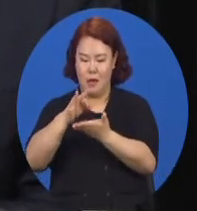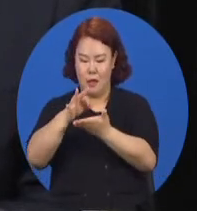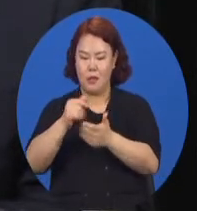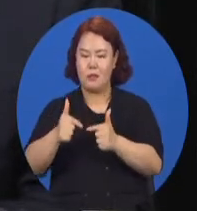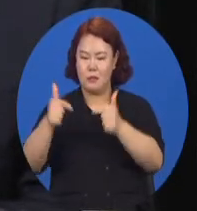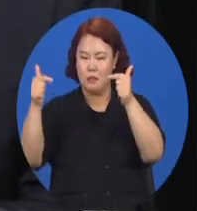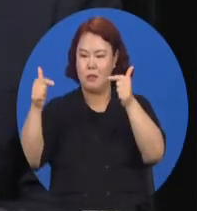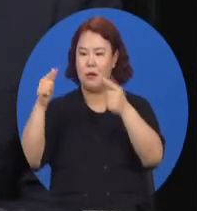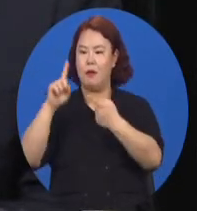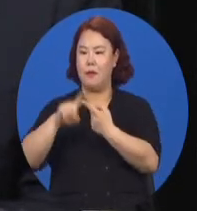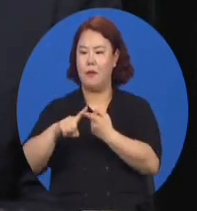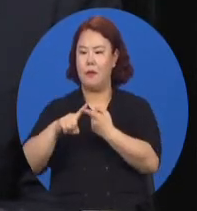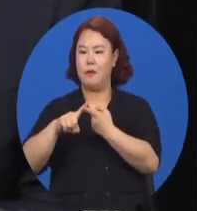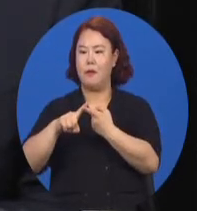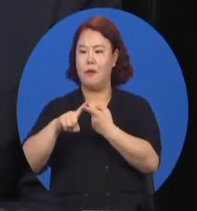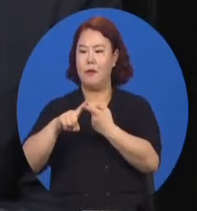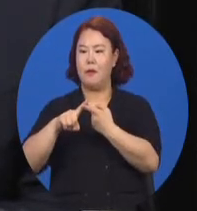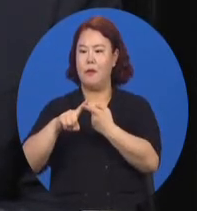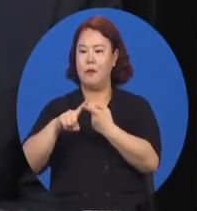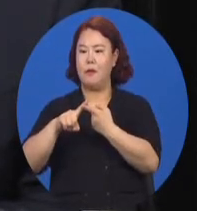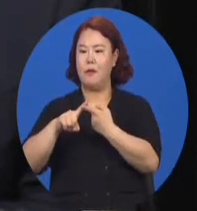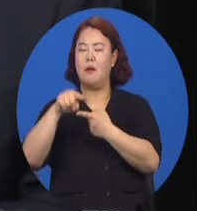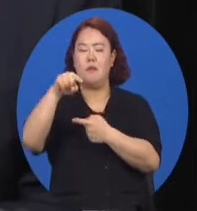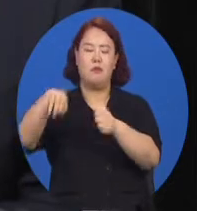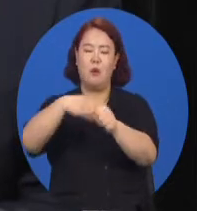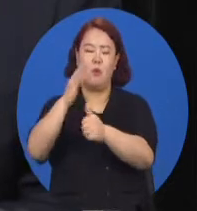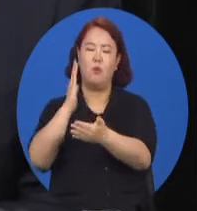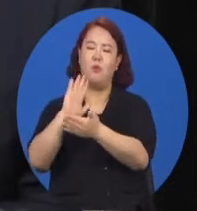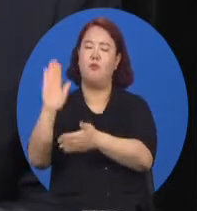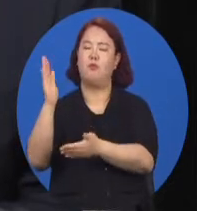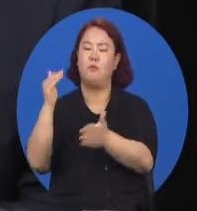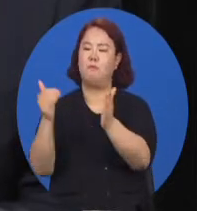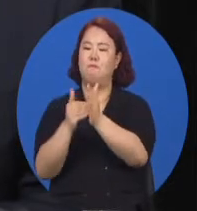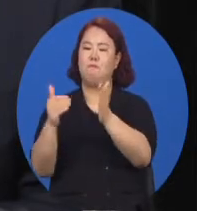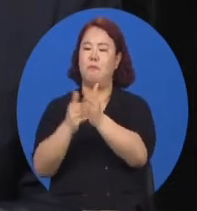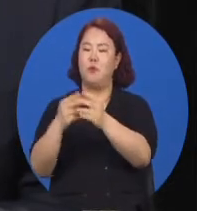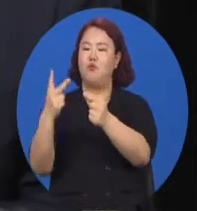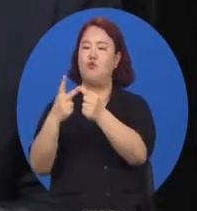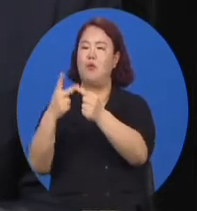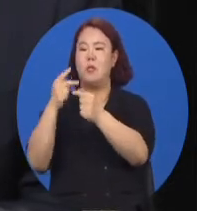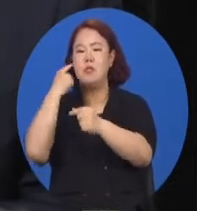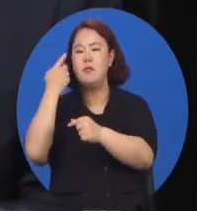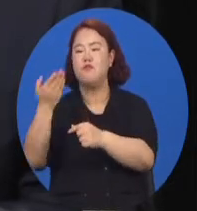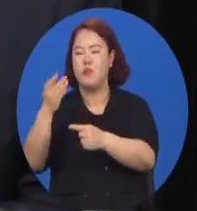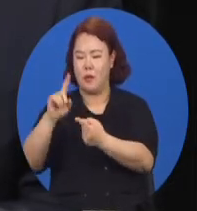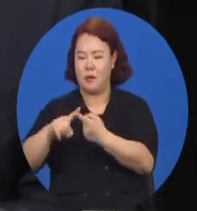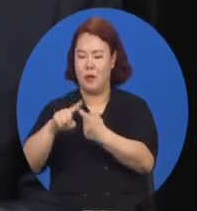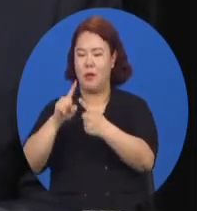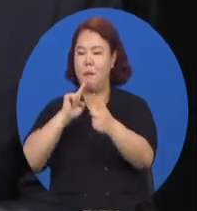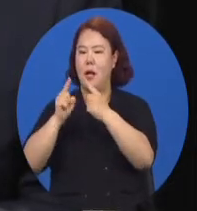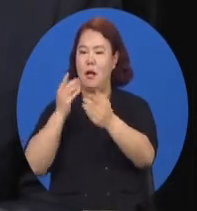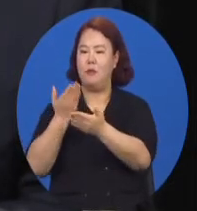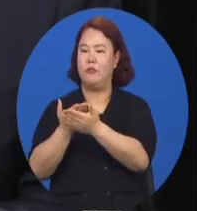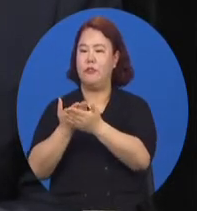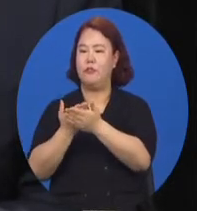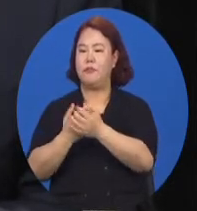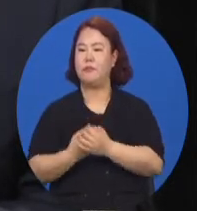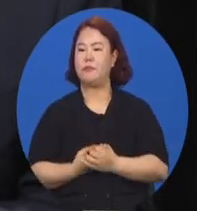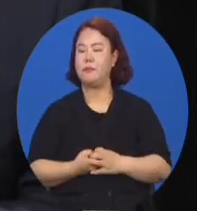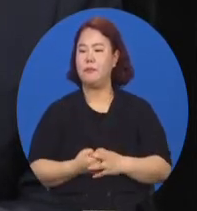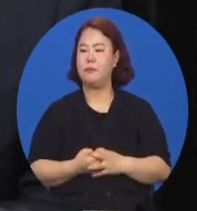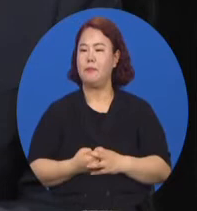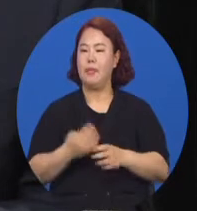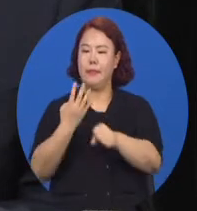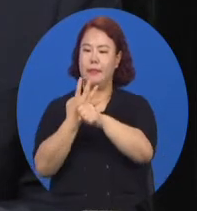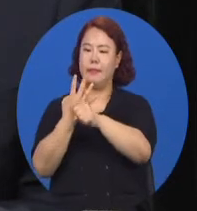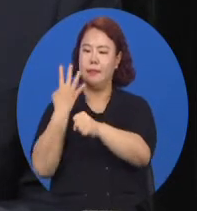대해서는 저희들이 그분 됐고요. 그 두 번째 질문에 대해서 답변해 주시기 네, 바랍니다. 답변해 주시죠. 네. 지난